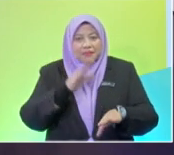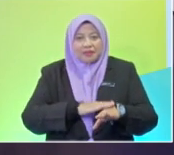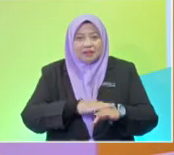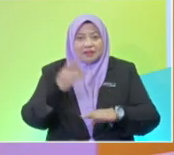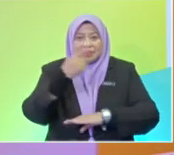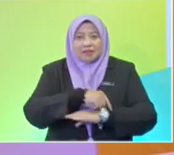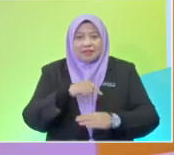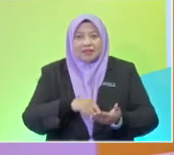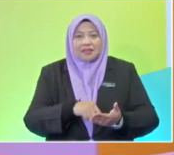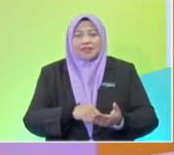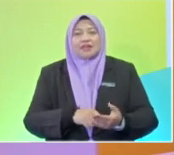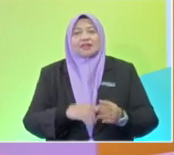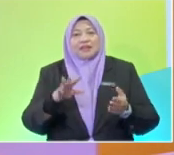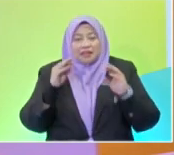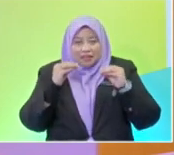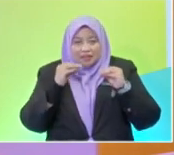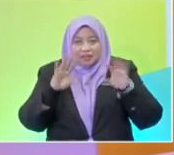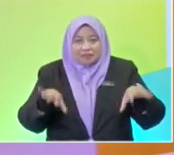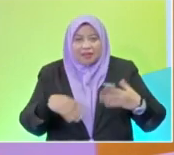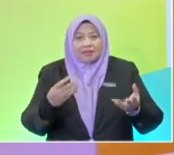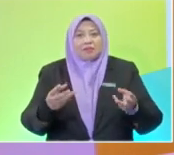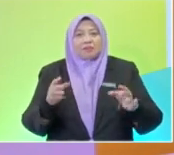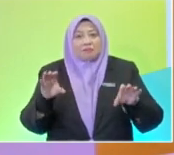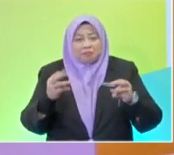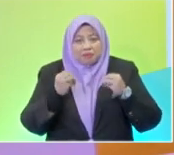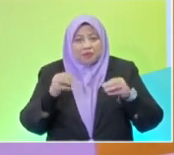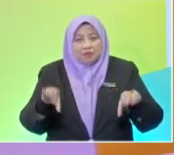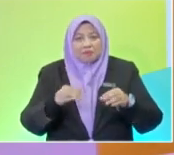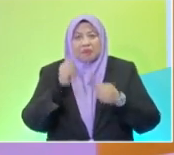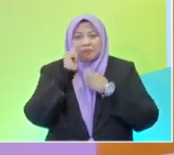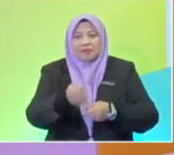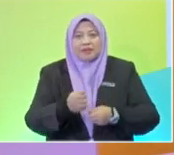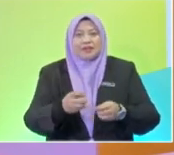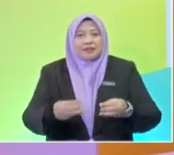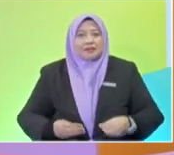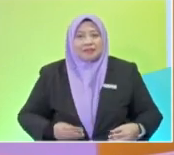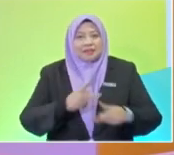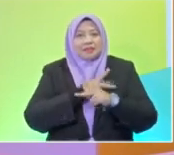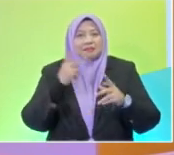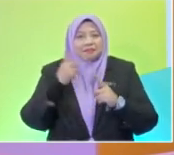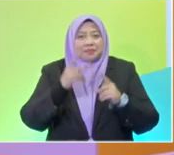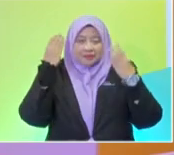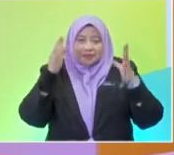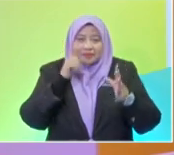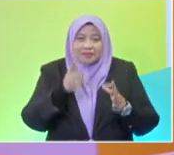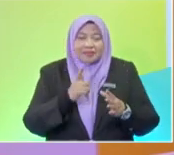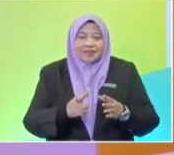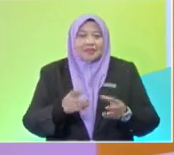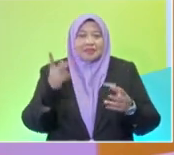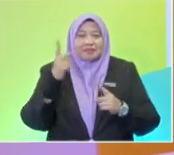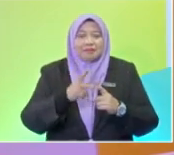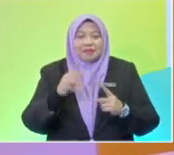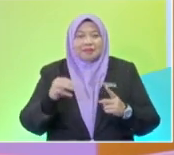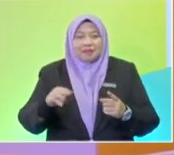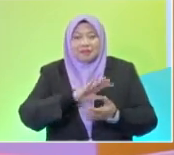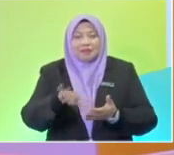bagaimana dan terima kasih juga kepada kita kepada anda semua Terima